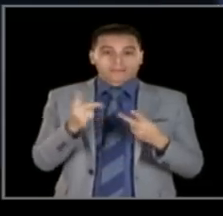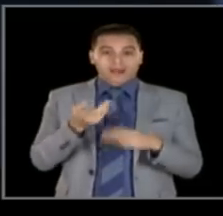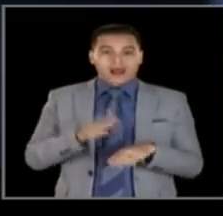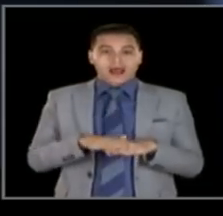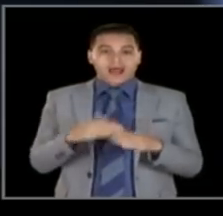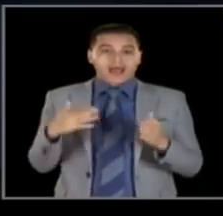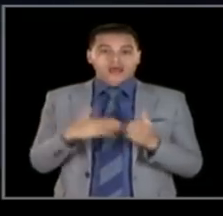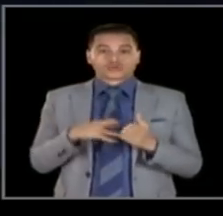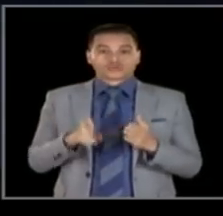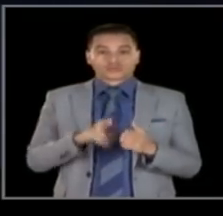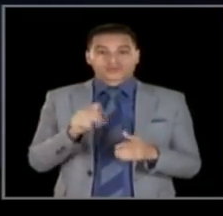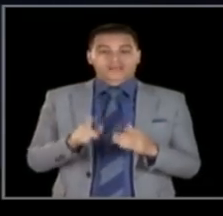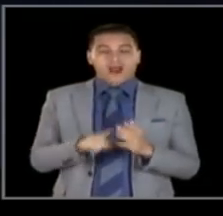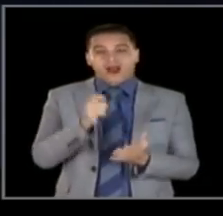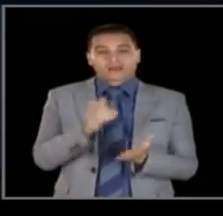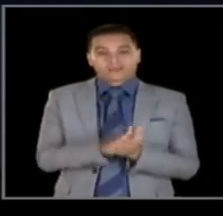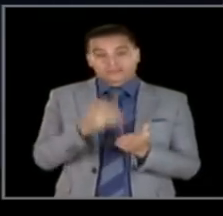آخر سؤال في عجلة الحظ.